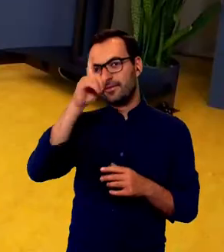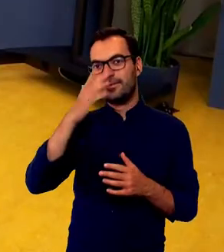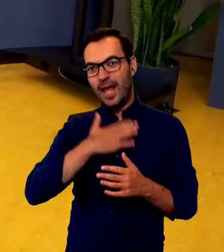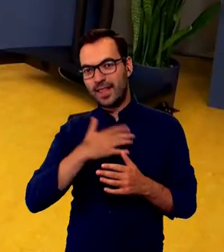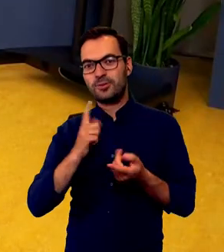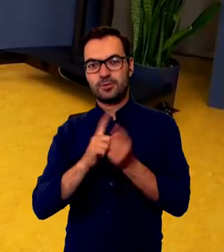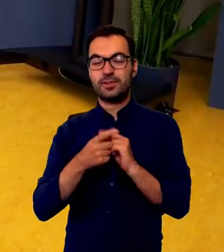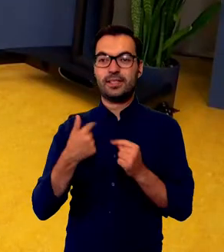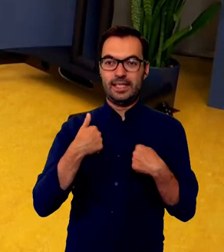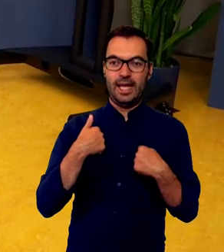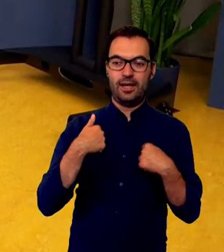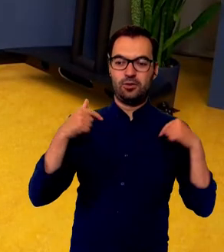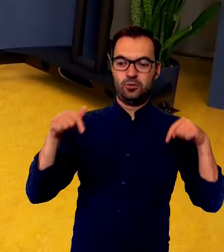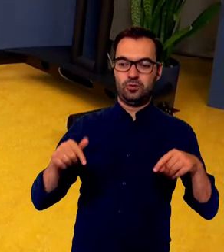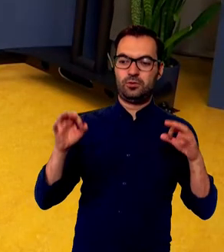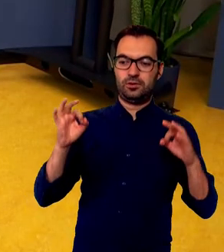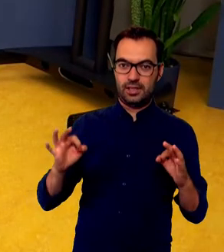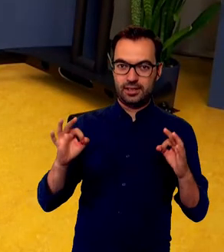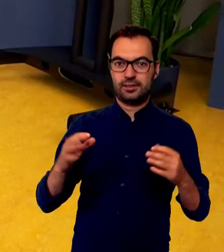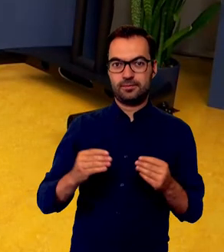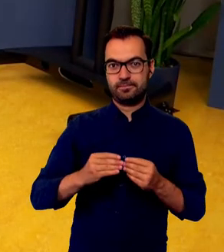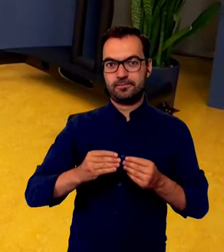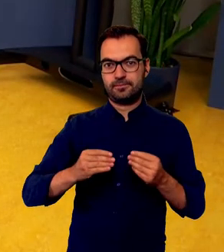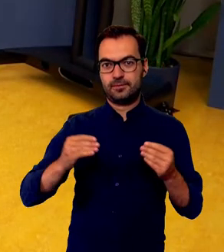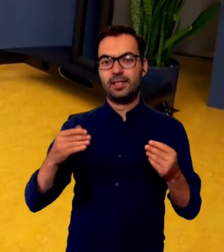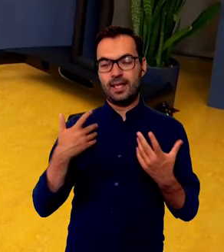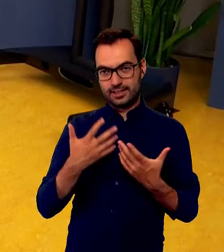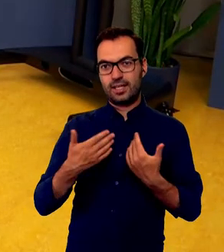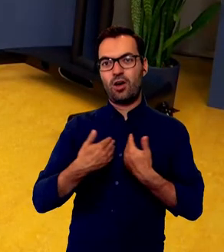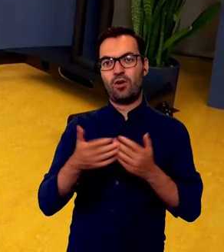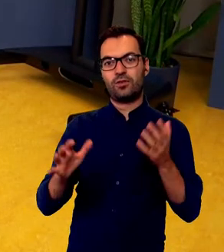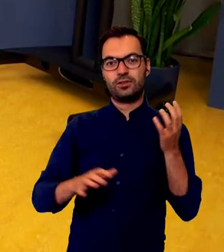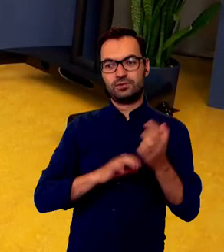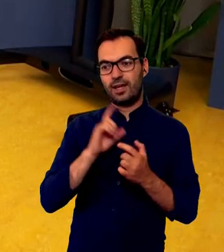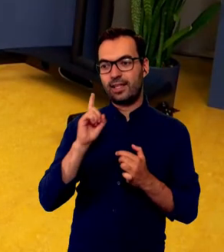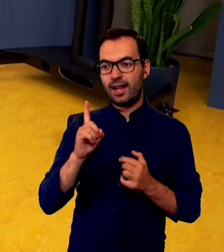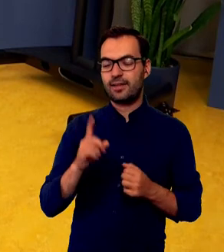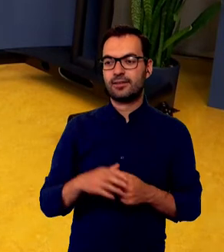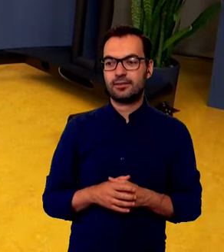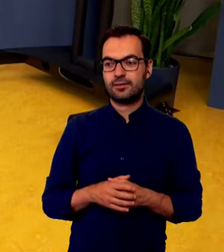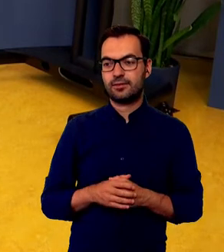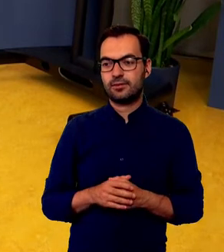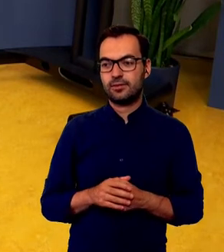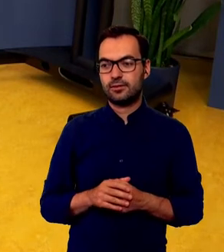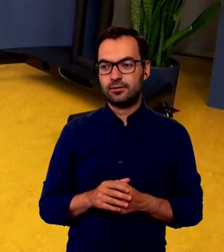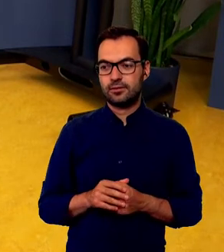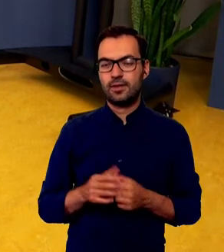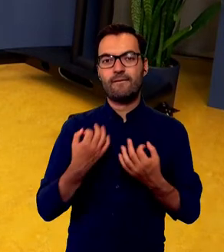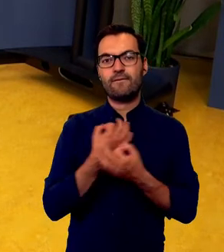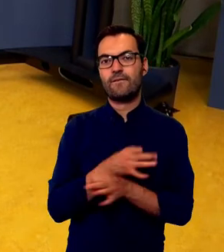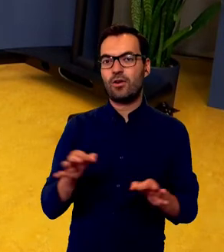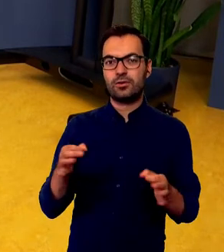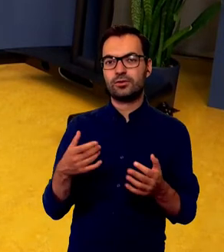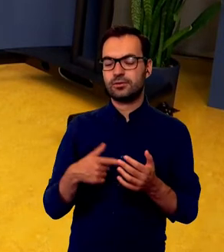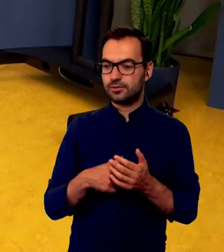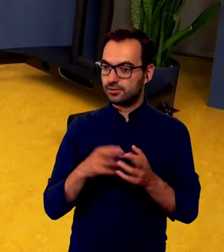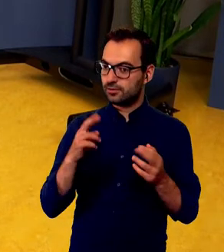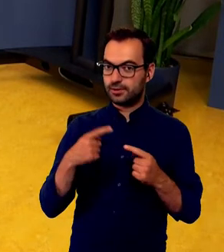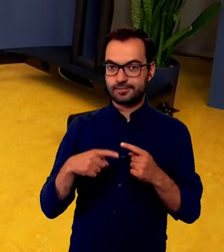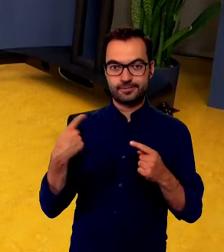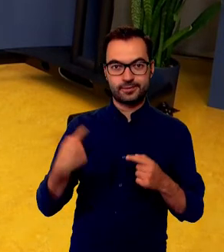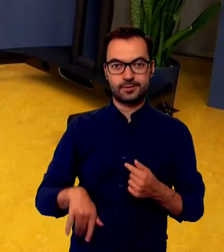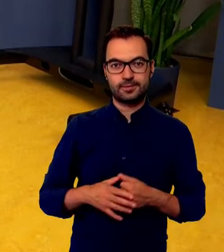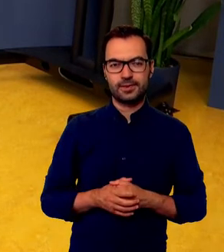Ja jestem zbudowana tu i teraz, rozbudowuję się na świat, ale wolność daje mi